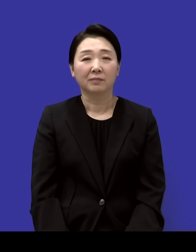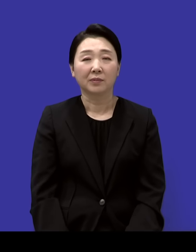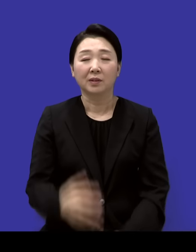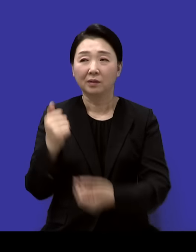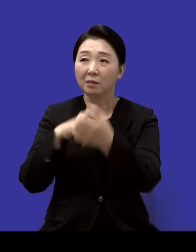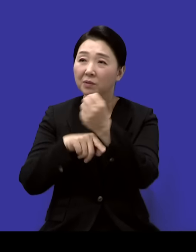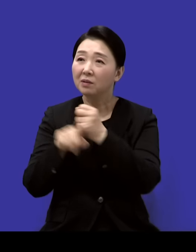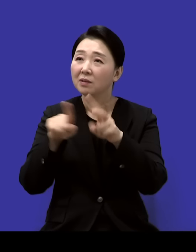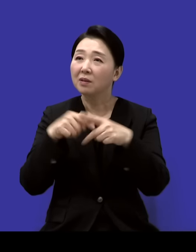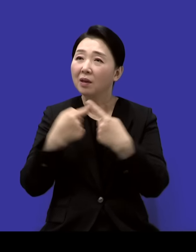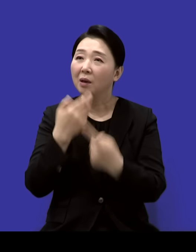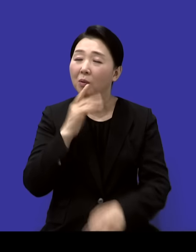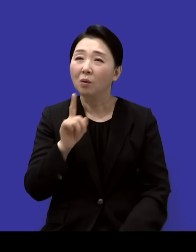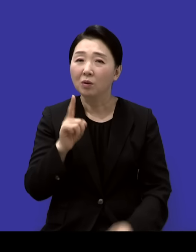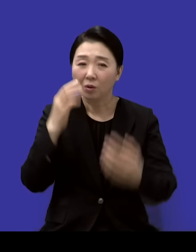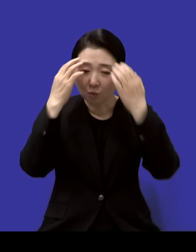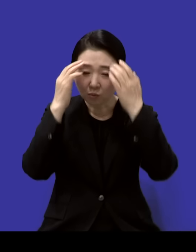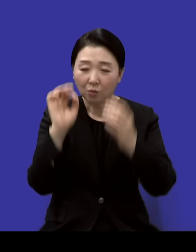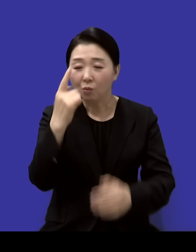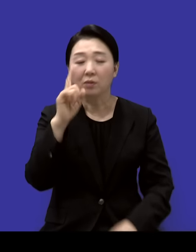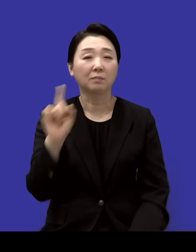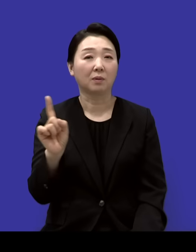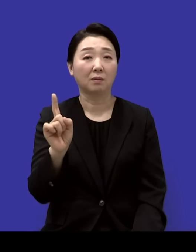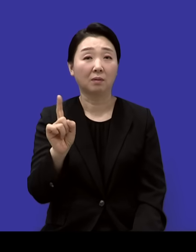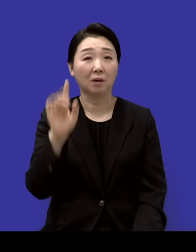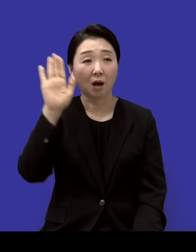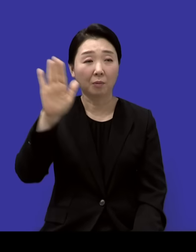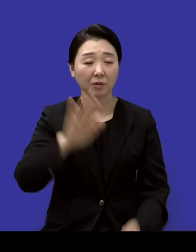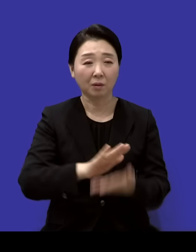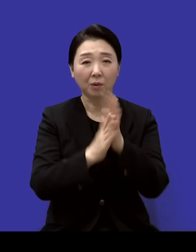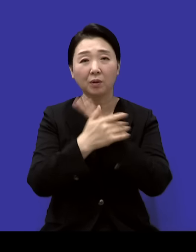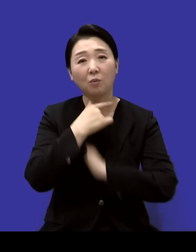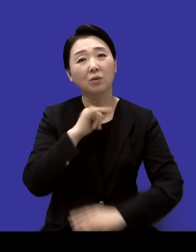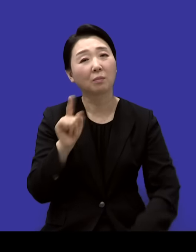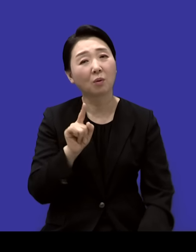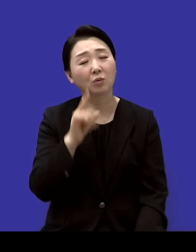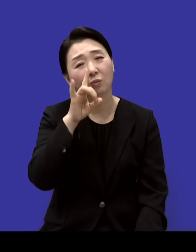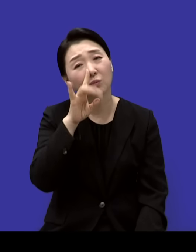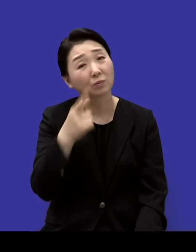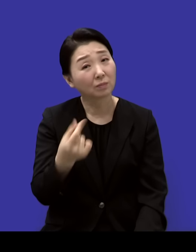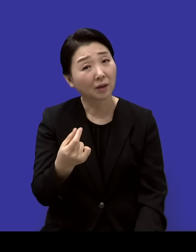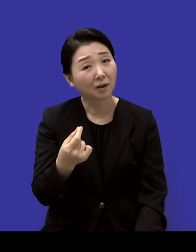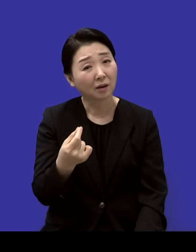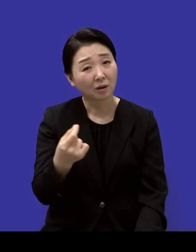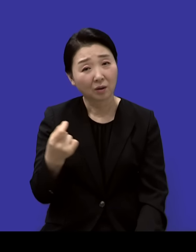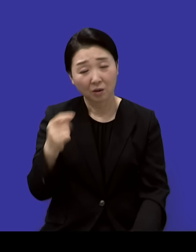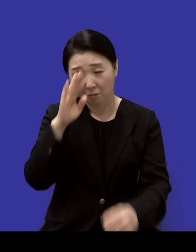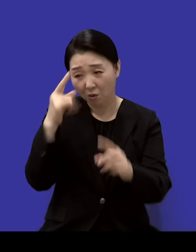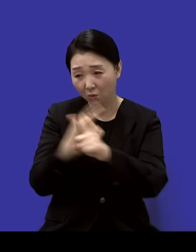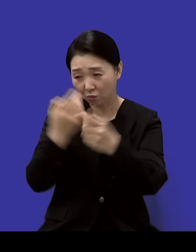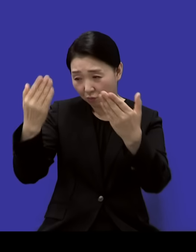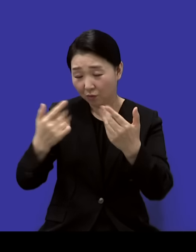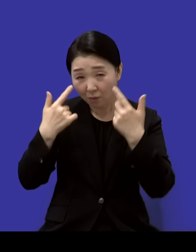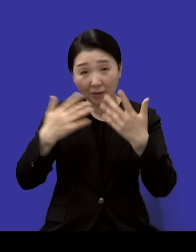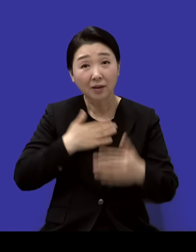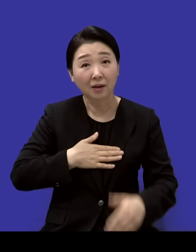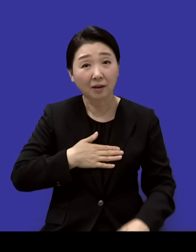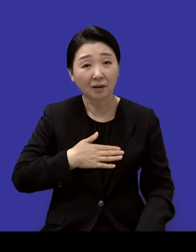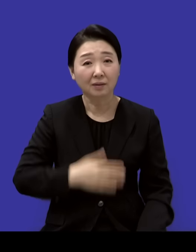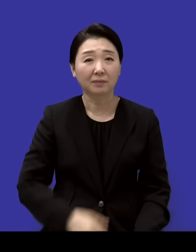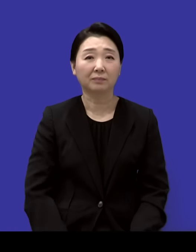그러니까 하나님께서 그러면 이 고통의 원인은 뭘까? 어떻게 내가 변화되길 원하실까? 뭐 이런 게 또 궁금하잖아요. 일단은- 고쳐주실 거라는 것은 알겠지만